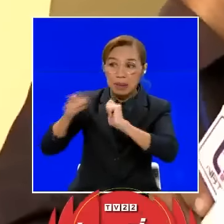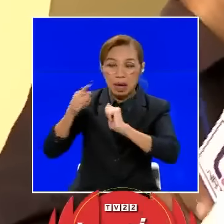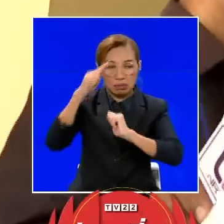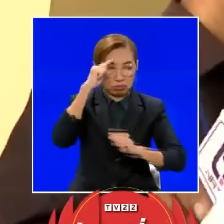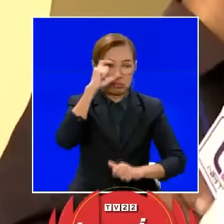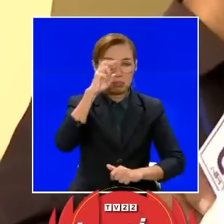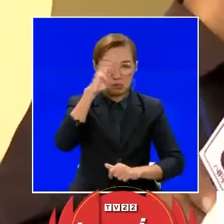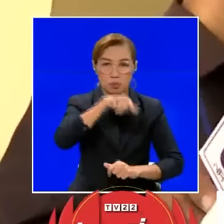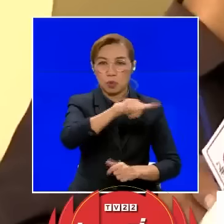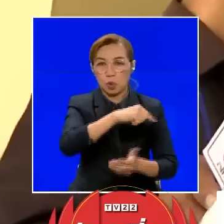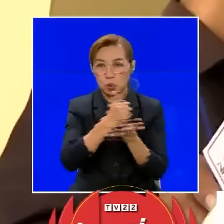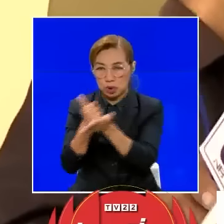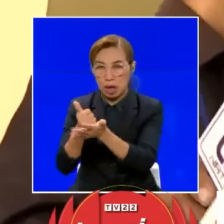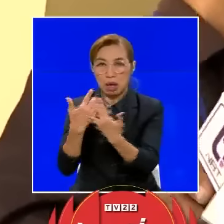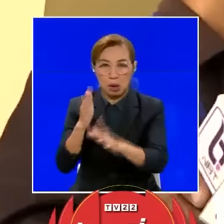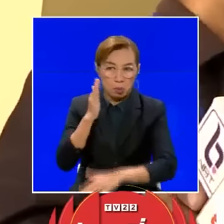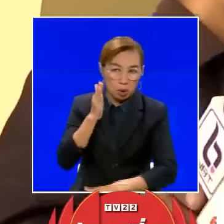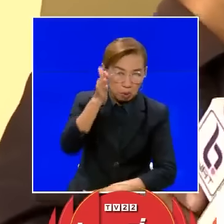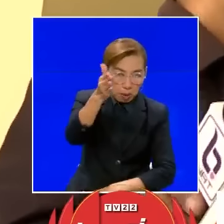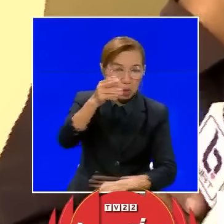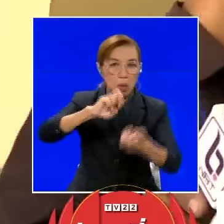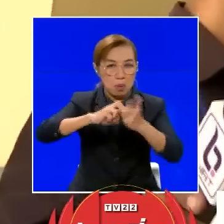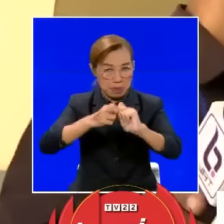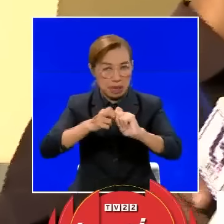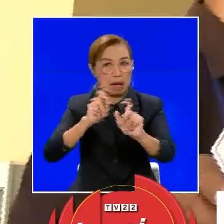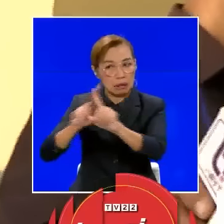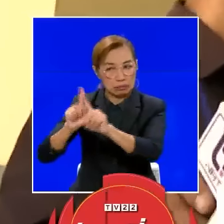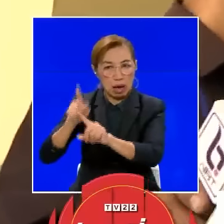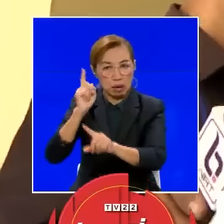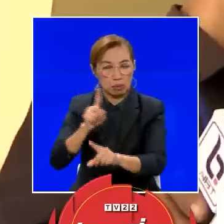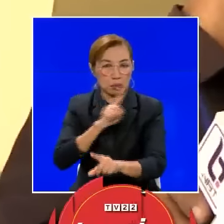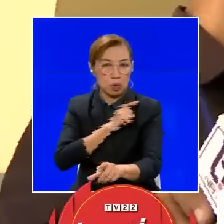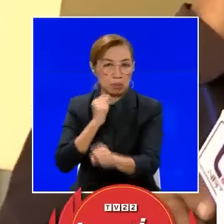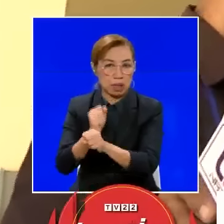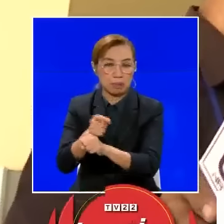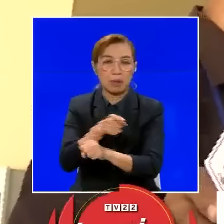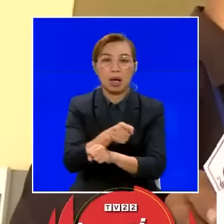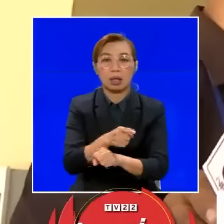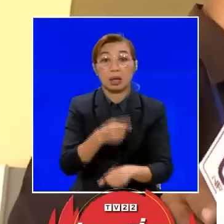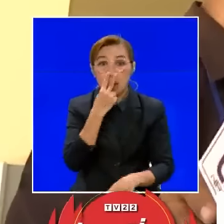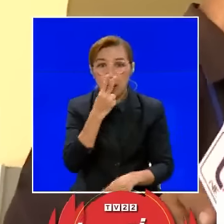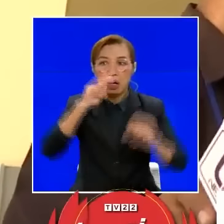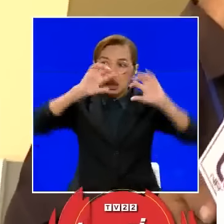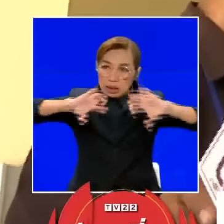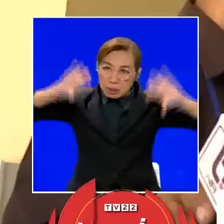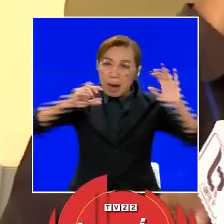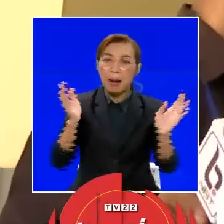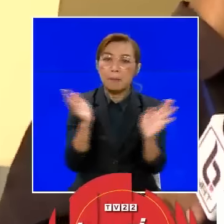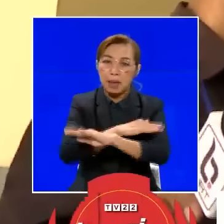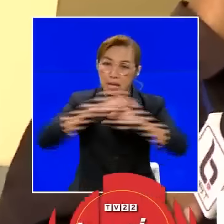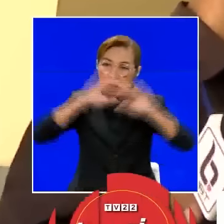แล้วก็มีภารกิจใหญ่ข้างหน้าอีกด้วยนะก็บอกว่าโอ้โหนี่ทุกรัฐบาลใช้คำว่าทุกรัฐบาลรัฐบาลต้องพึ่งพาฝี